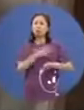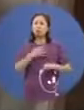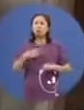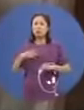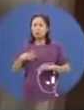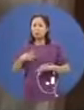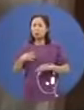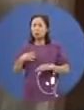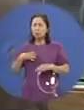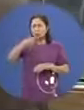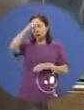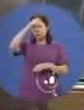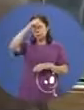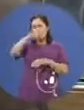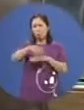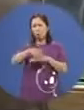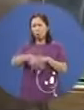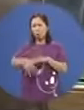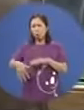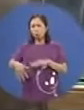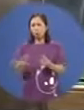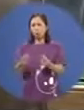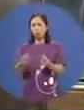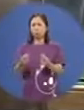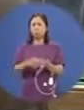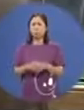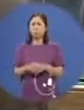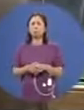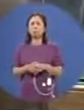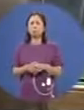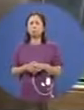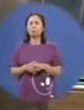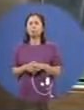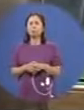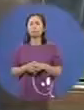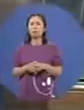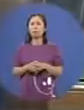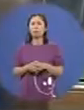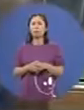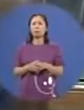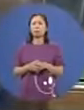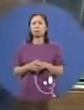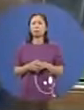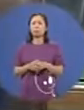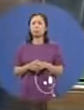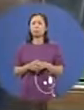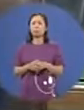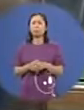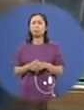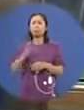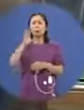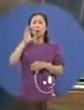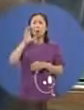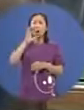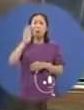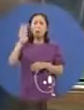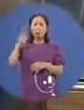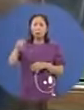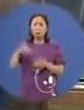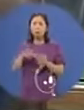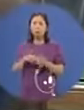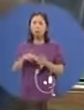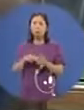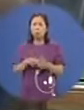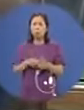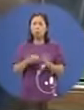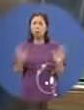はい、 ですから和歌山としてはね、 はい、 さっきの、まあ、子育てを応援しよう、